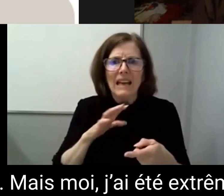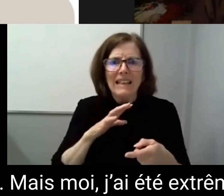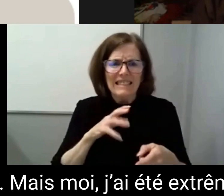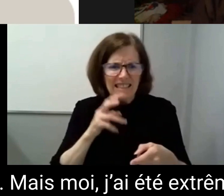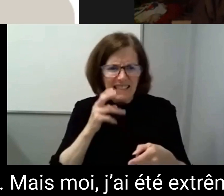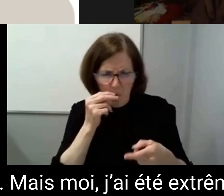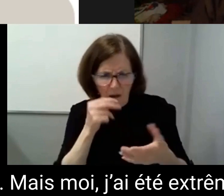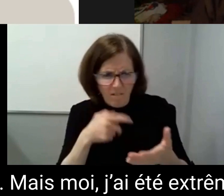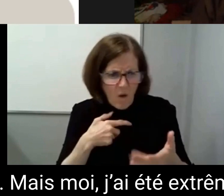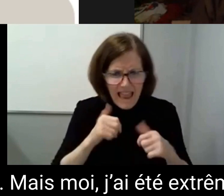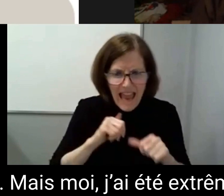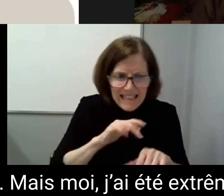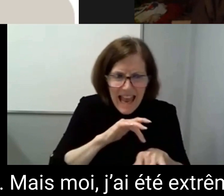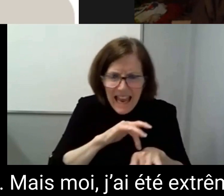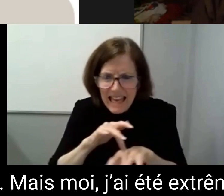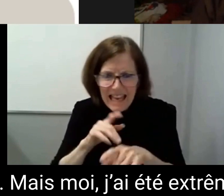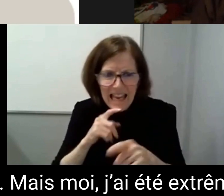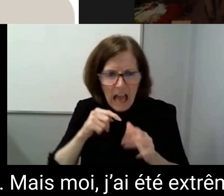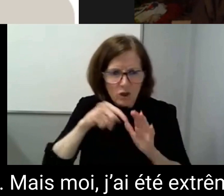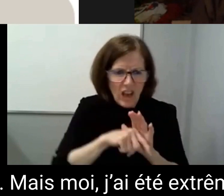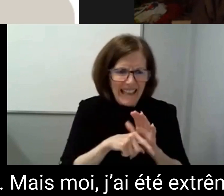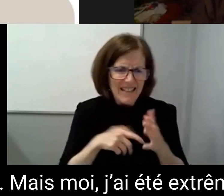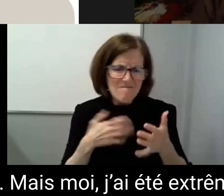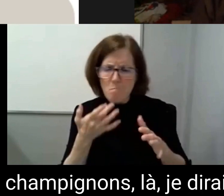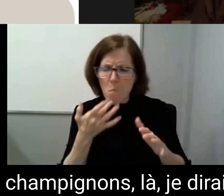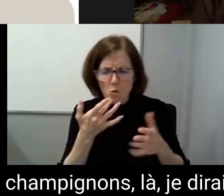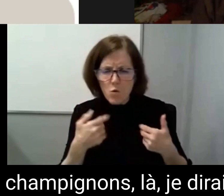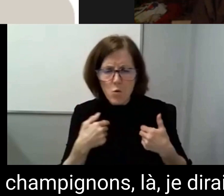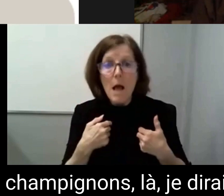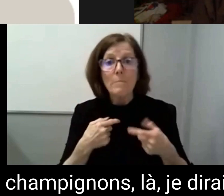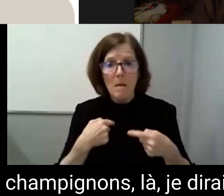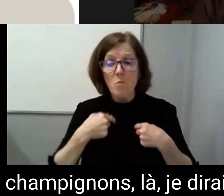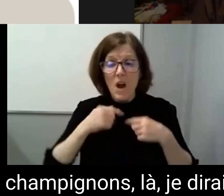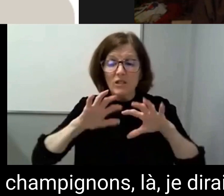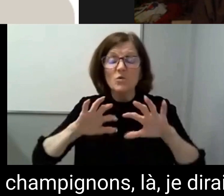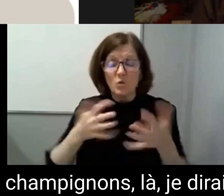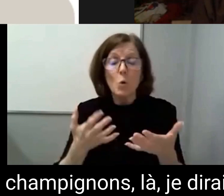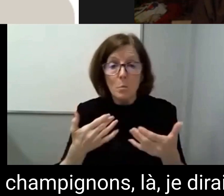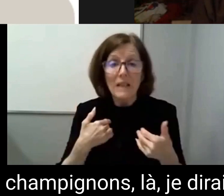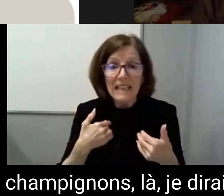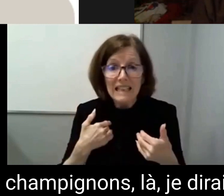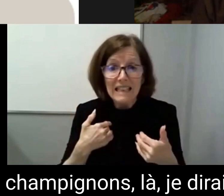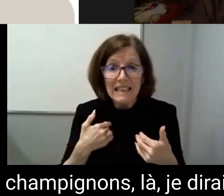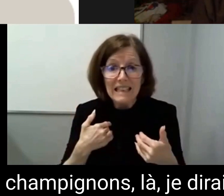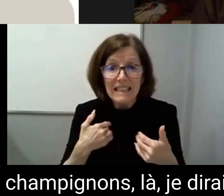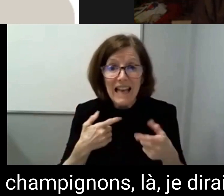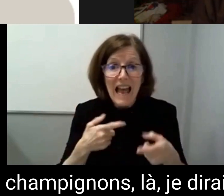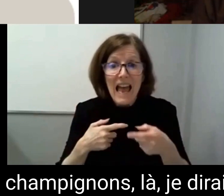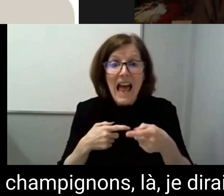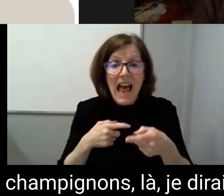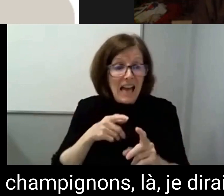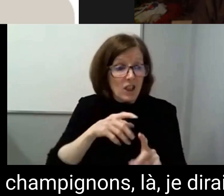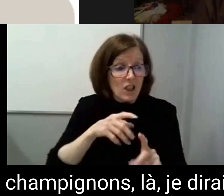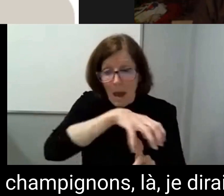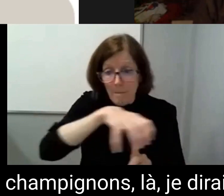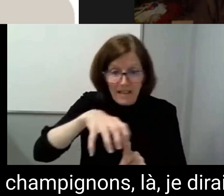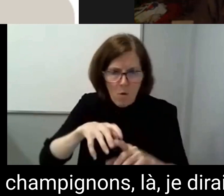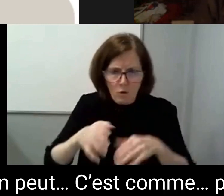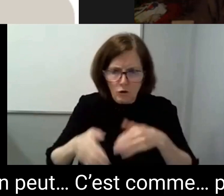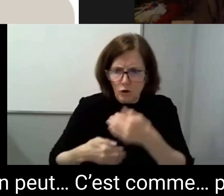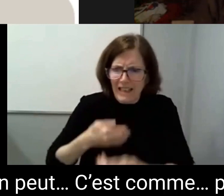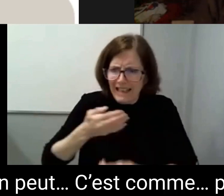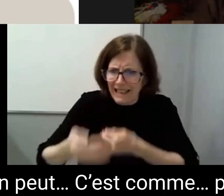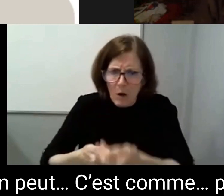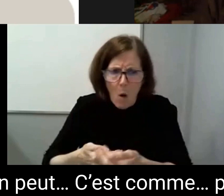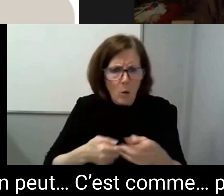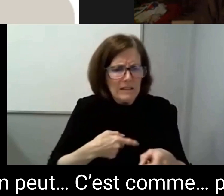de ce qu'on essaye. Mais moi, j'ai été extrêmement surpris de la générosité des champignons, là, je dirais, puis de la facilité